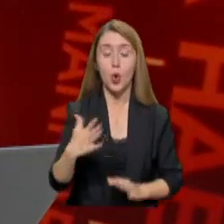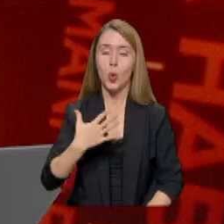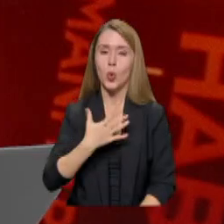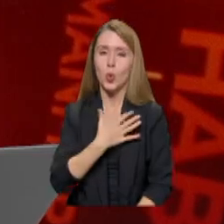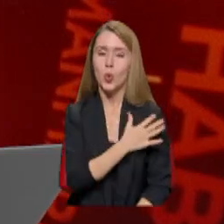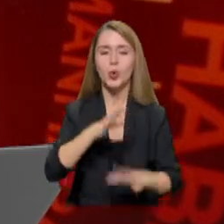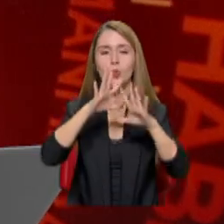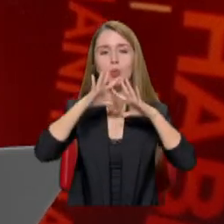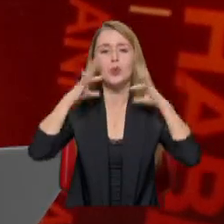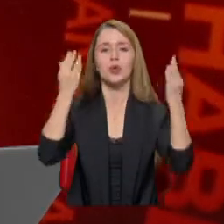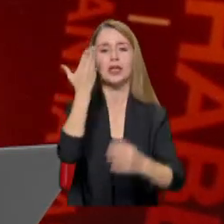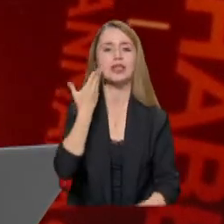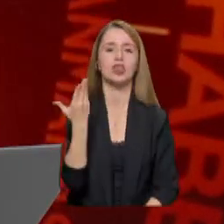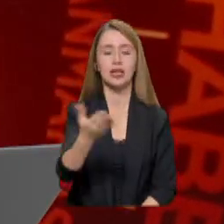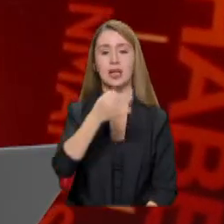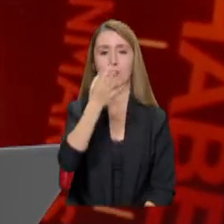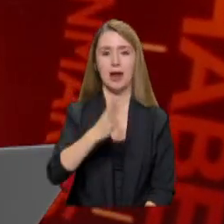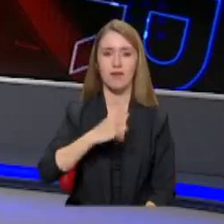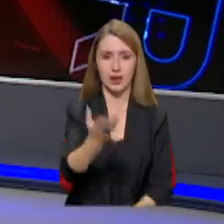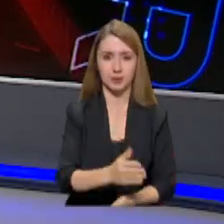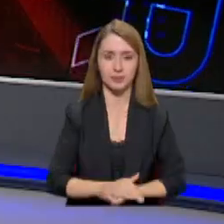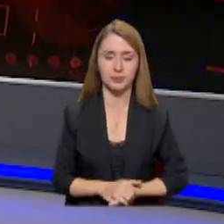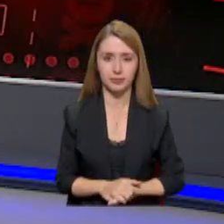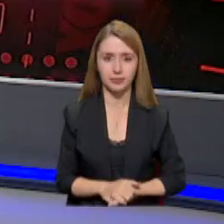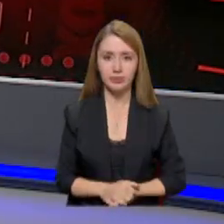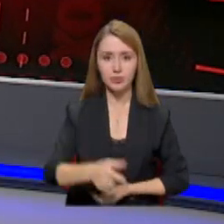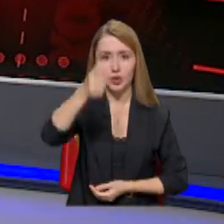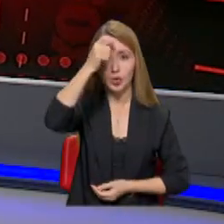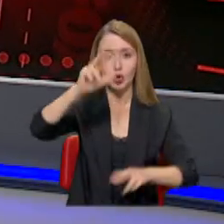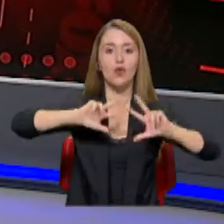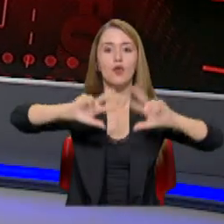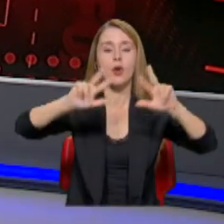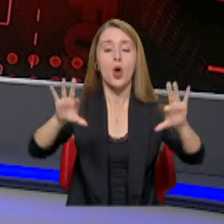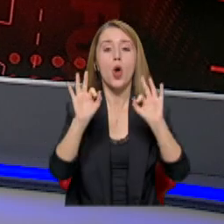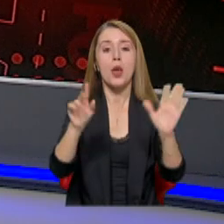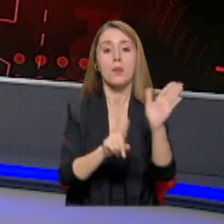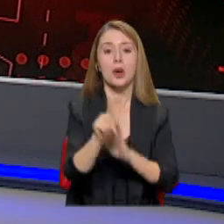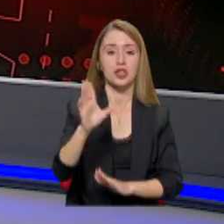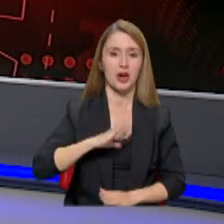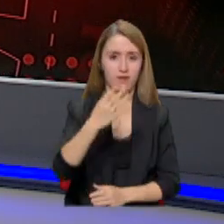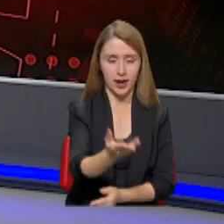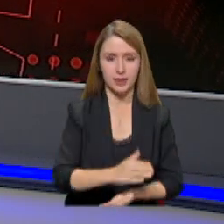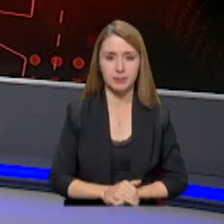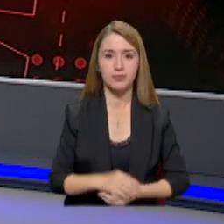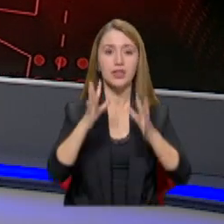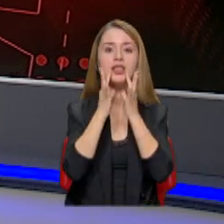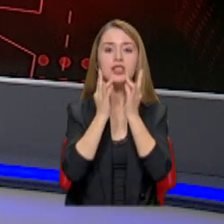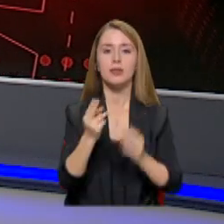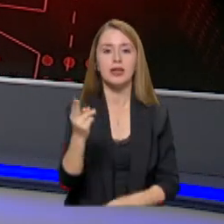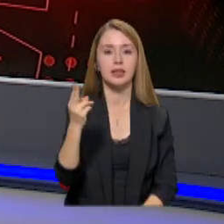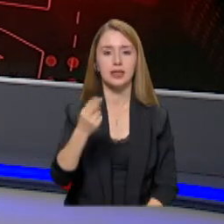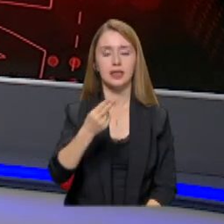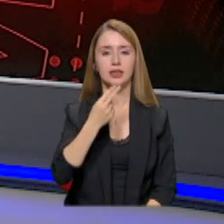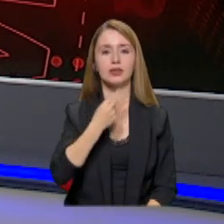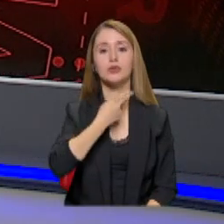gururla, mutlulukla izleyeceğiniz bir haberle. Türk voleybolu önemli bir başarıya daha imza attı. Çin'deki Kadınlar